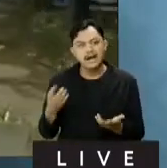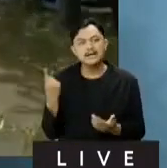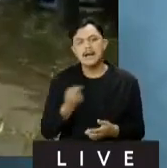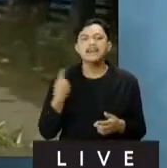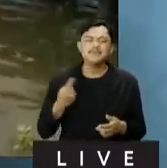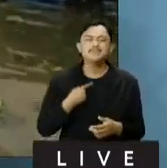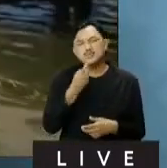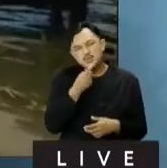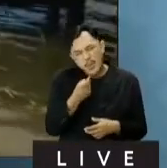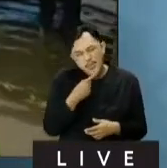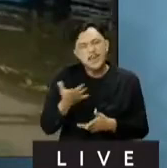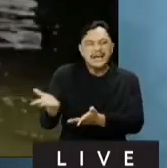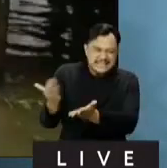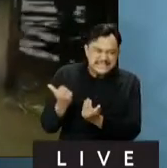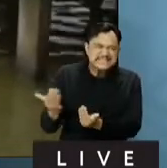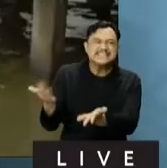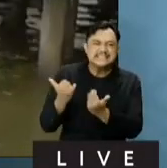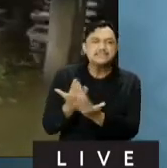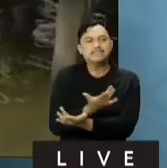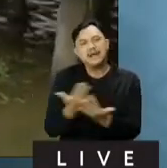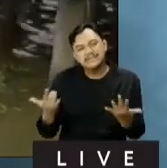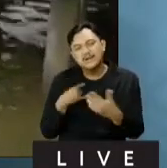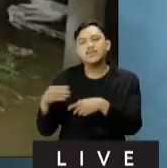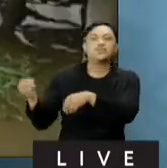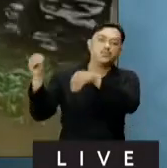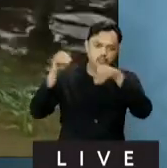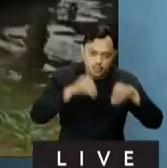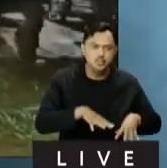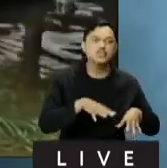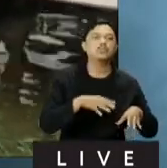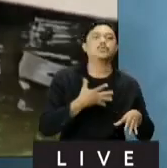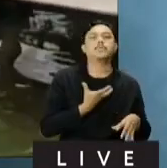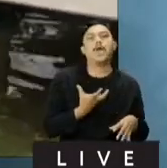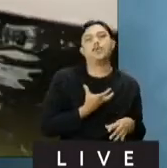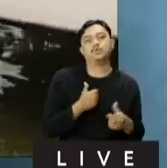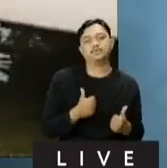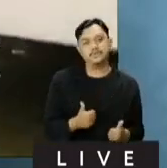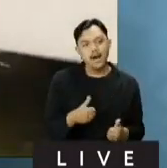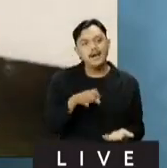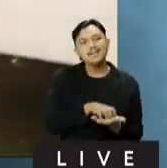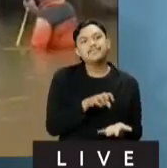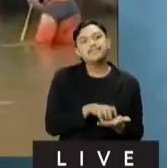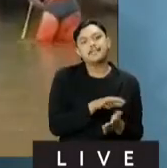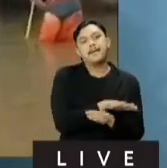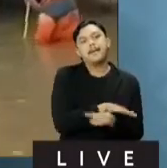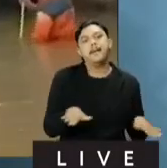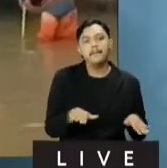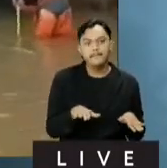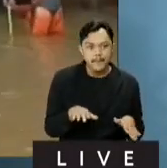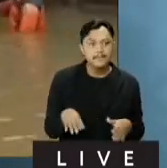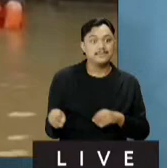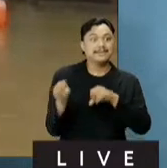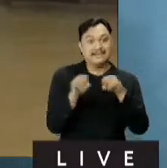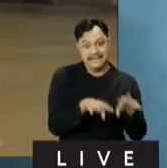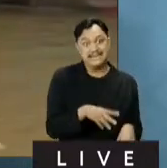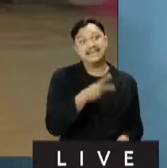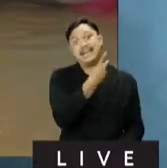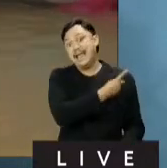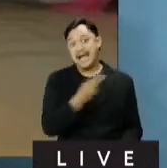warga harus bersedia dievakuasi, ditempatkan di tempat pengungsian supaya ini